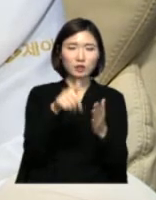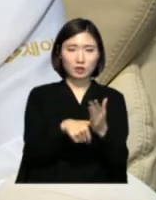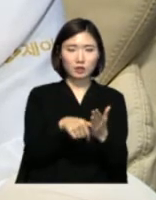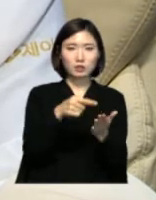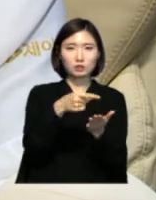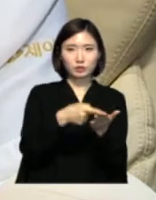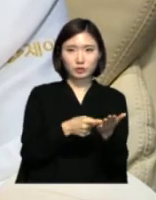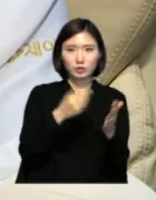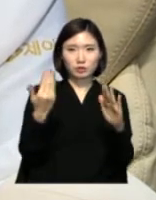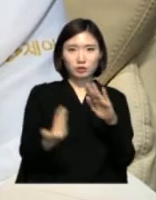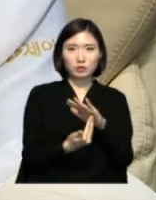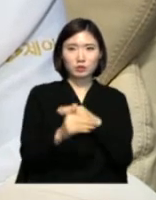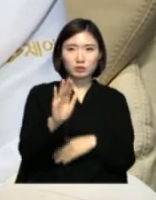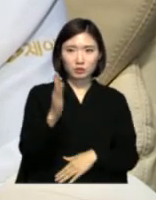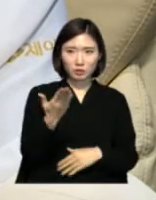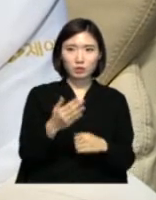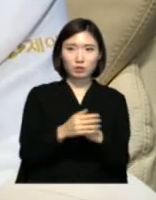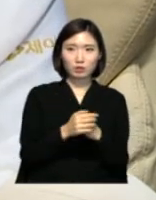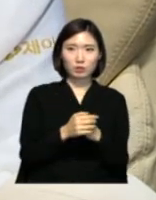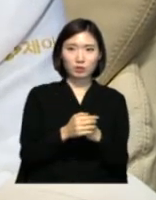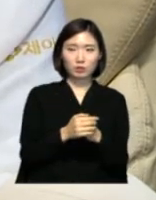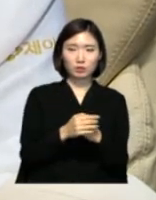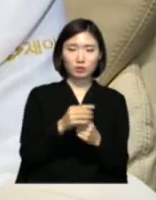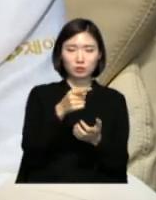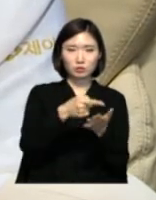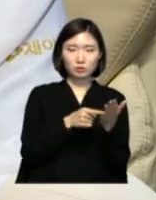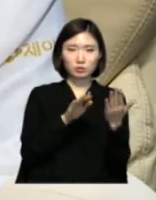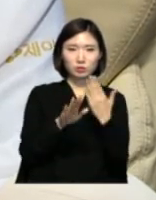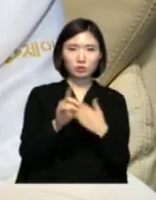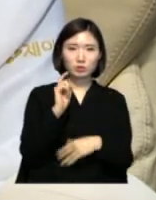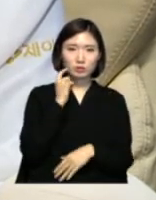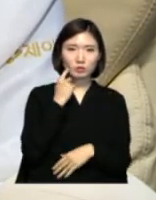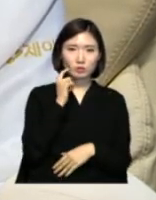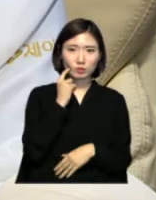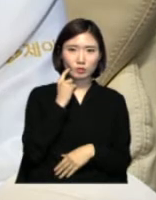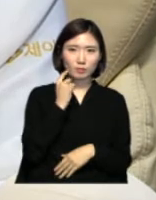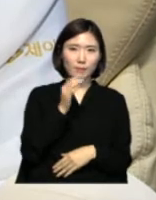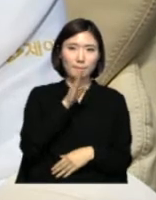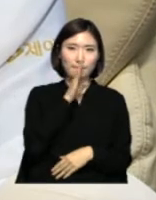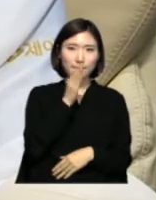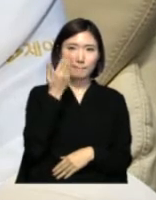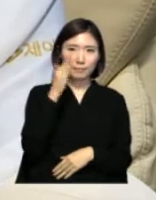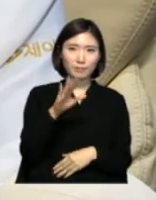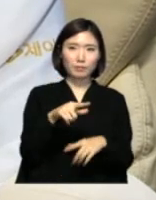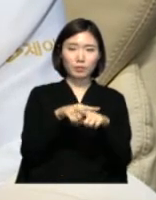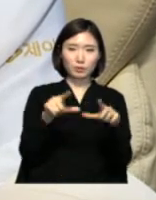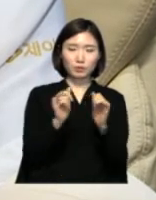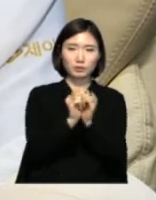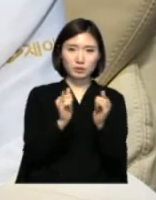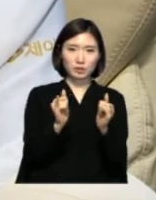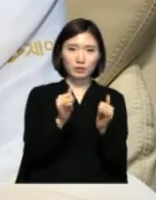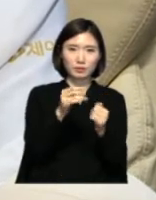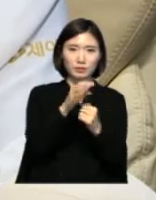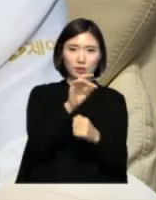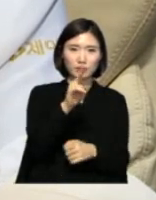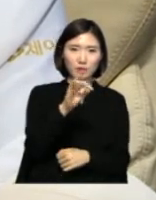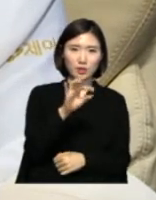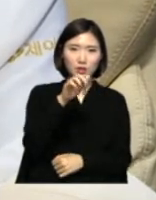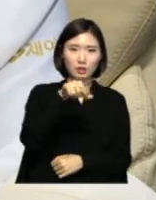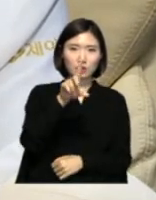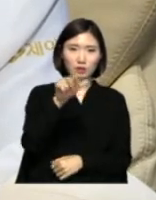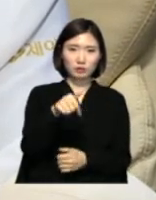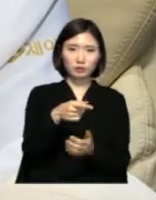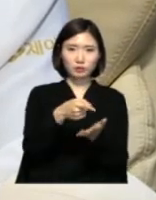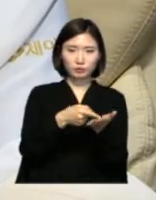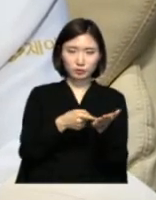수술을 이루어지게 되고 당연히 수술을 하고 나면 예뻐지는 것도 맞긴 하지만 그렇다고 해서 일반인들이 양악 수술을 무턱대고